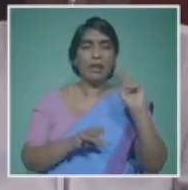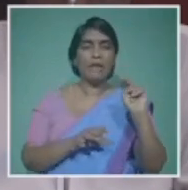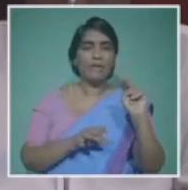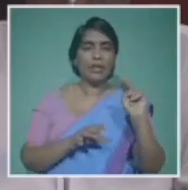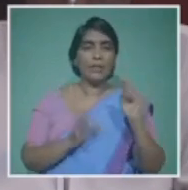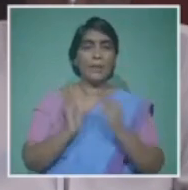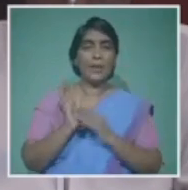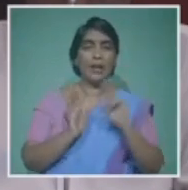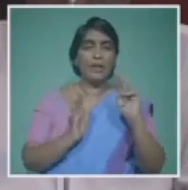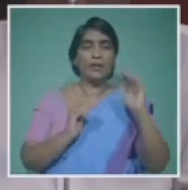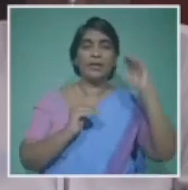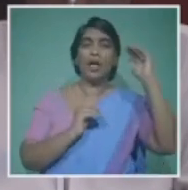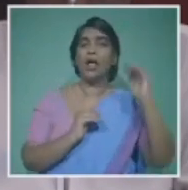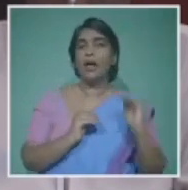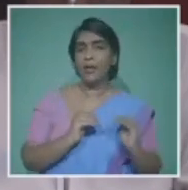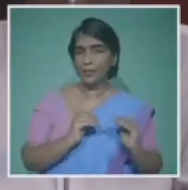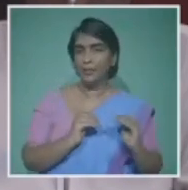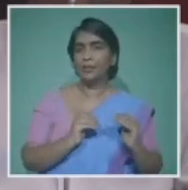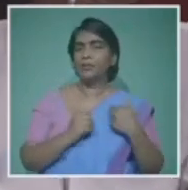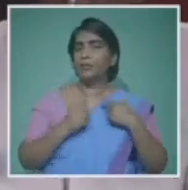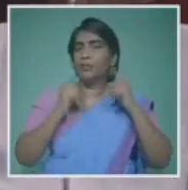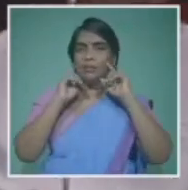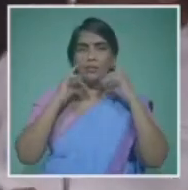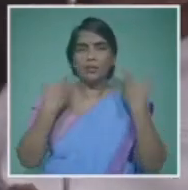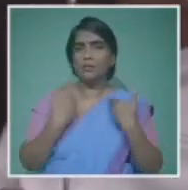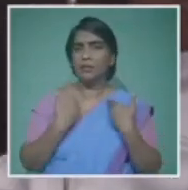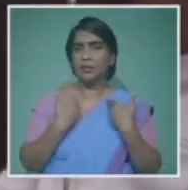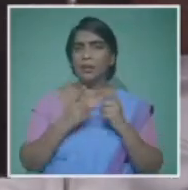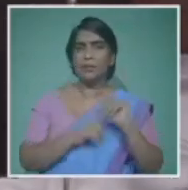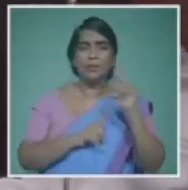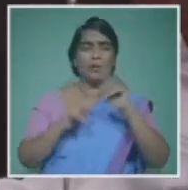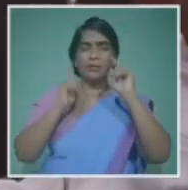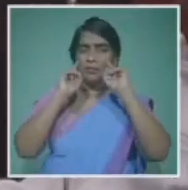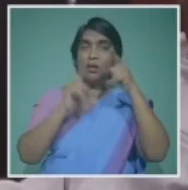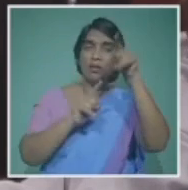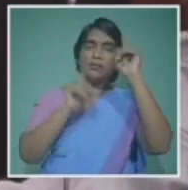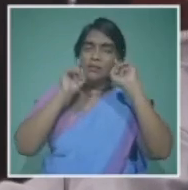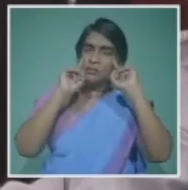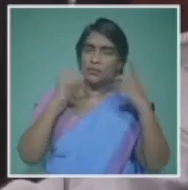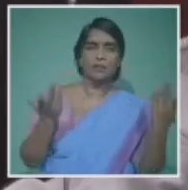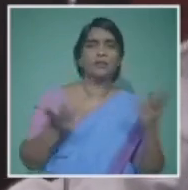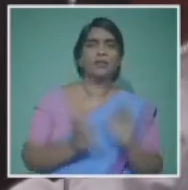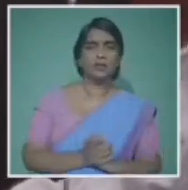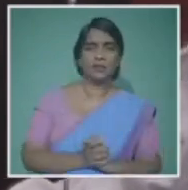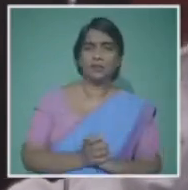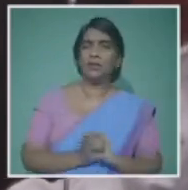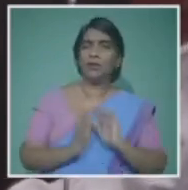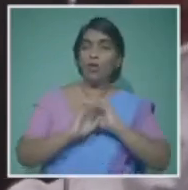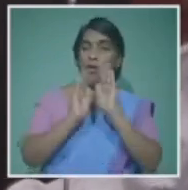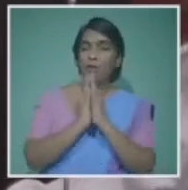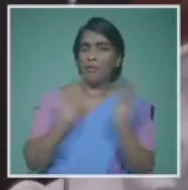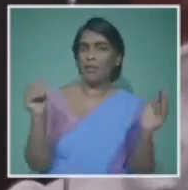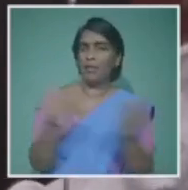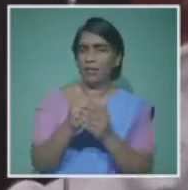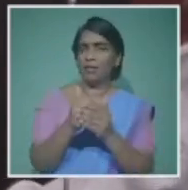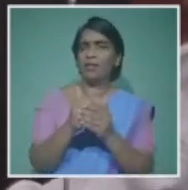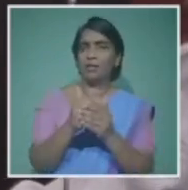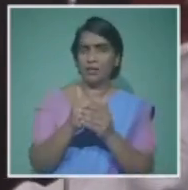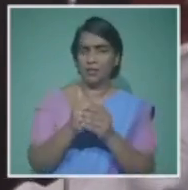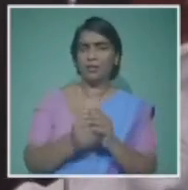කියලා අපි දන්නේ නැහැ පාර්ලිමේන්තුව දන්නේ නැත්නම් ඔබතුමා දන්නේ නැහැ ඔක්කොම හැංගුවා